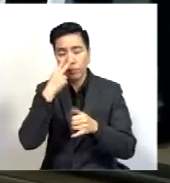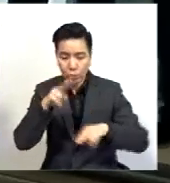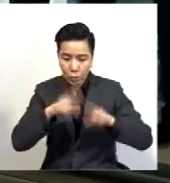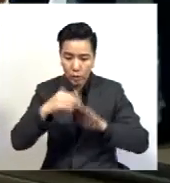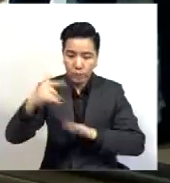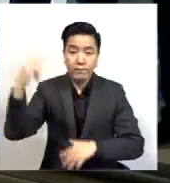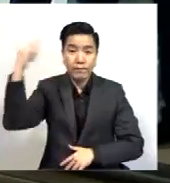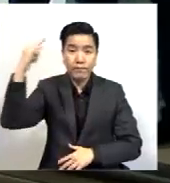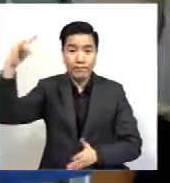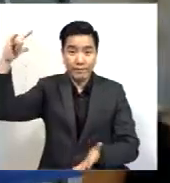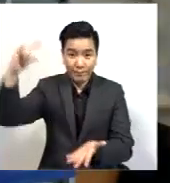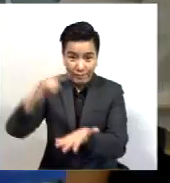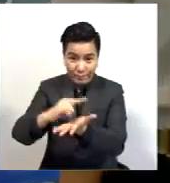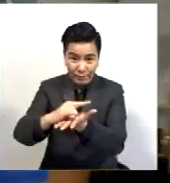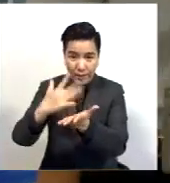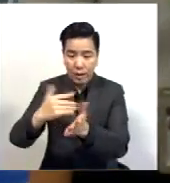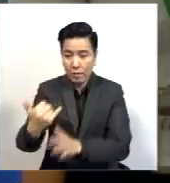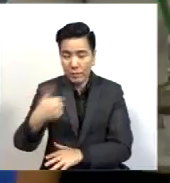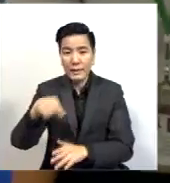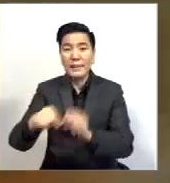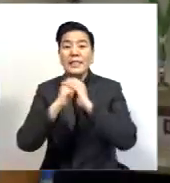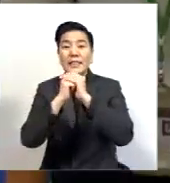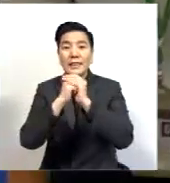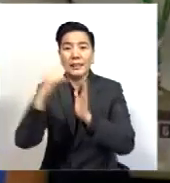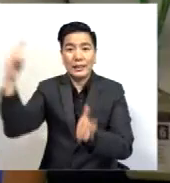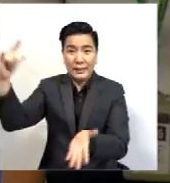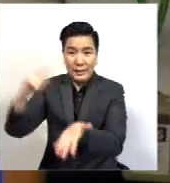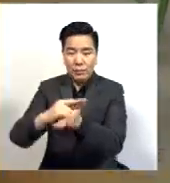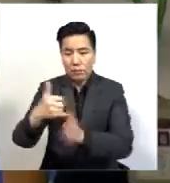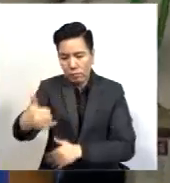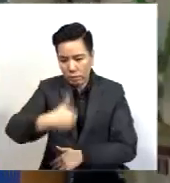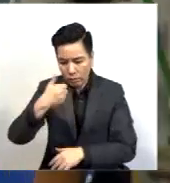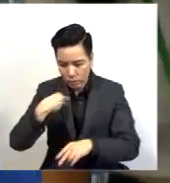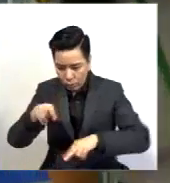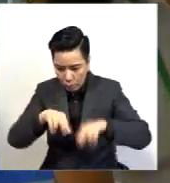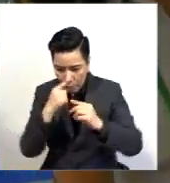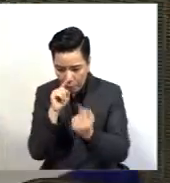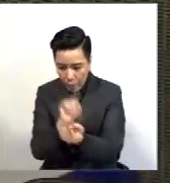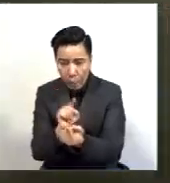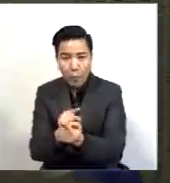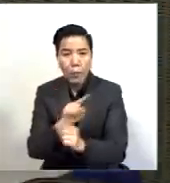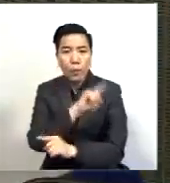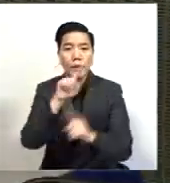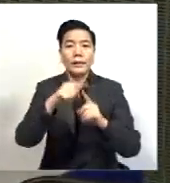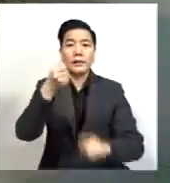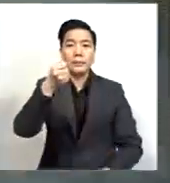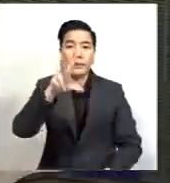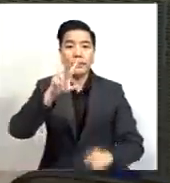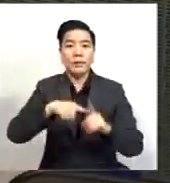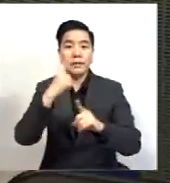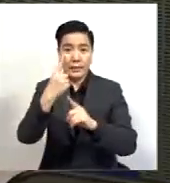คัดกรองผู้โดยสารผู้ที่บินตรงมาจากเมืองอู่ฮั่นประเทศจีนเมื่อวันที่13มกราคมที่ผ่